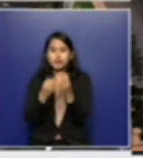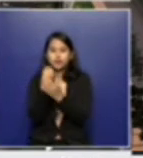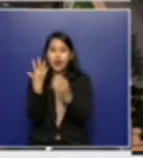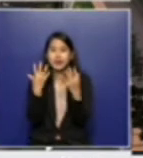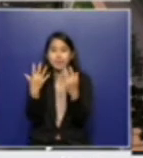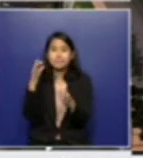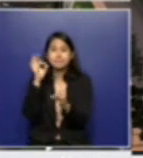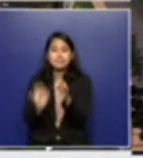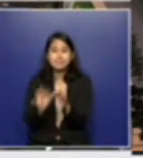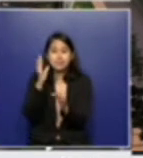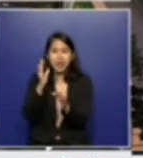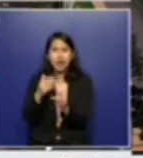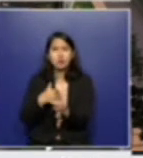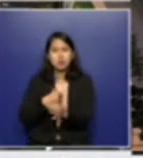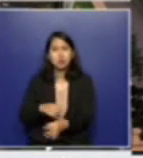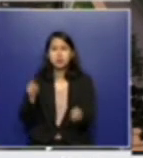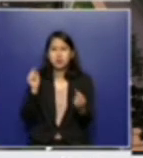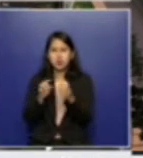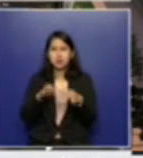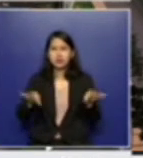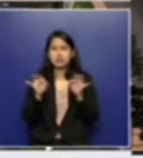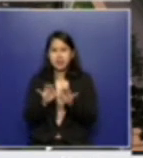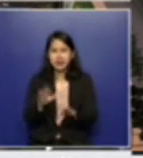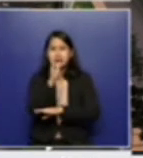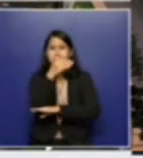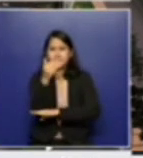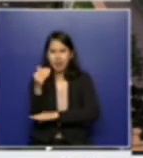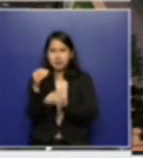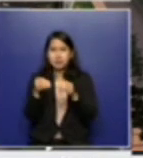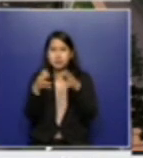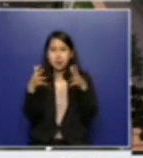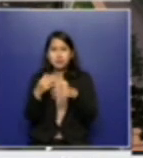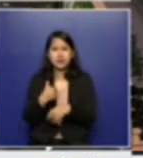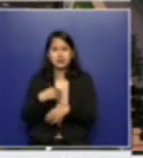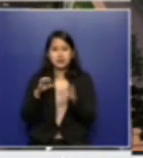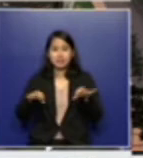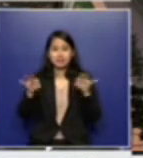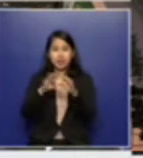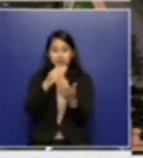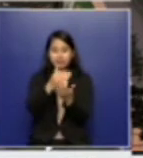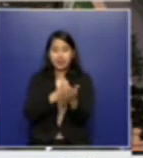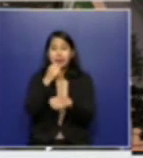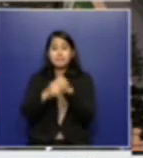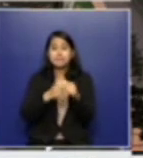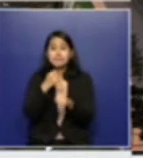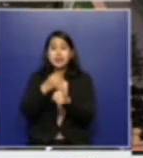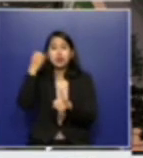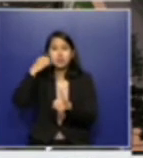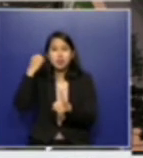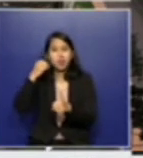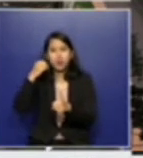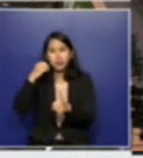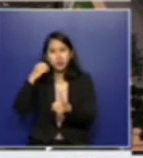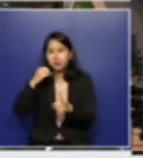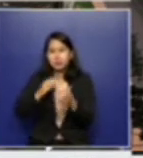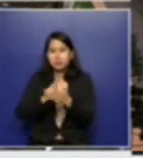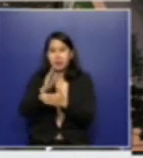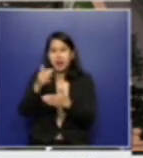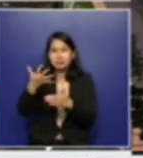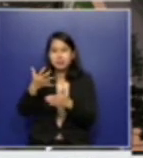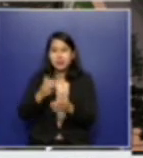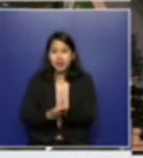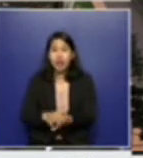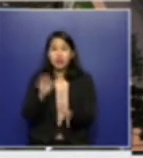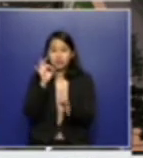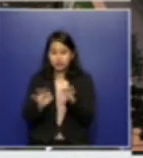าระแห่งชาติที่รัฐบาลชุดนี้ตั้งไว้ครับแต่ทุกปีก็ไม่เคยประสบผลสำเร็จครับการดับ